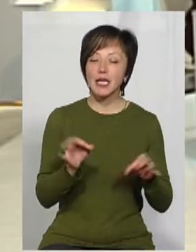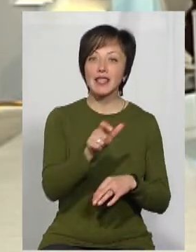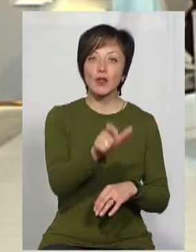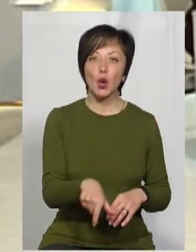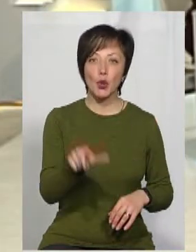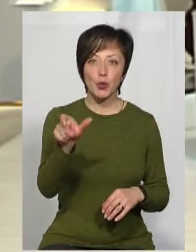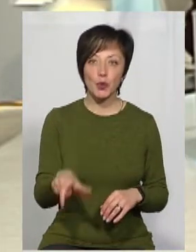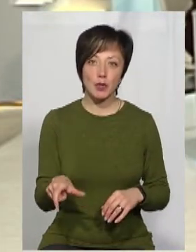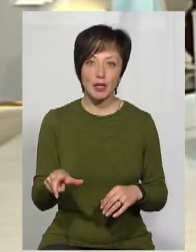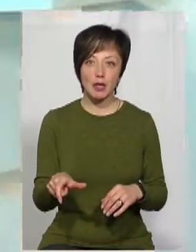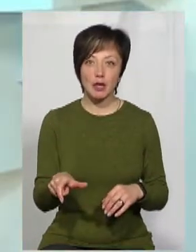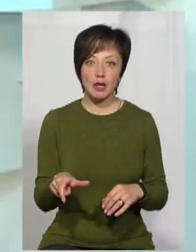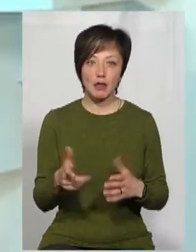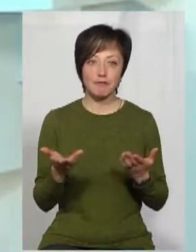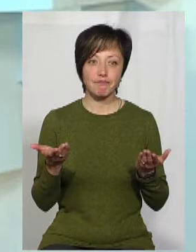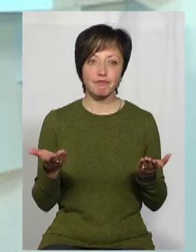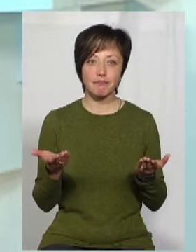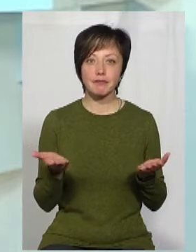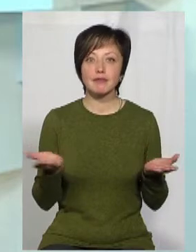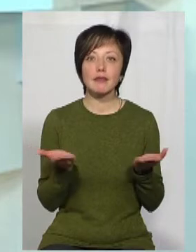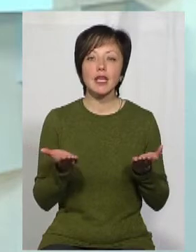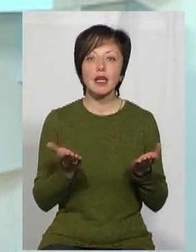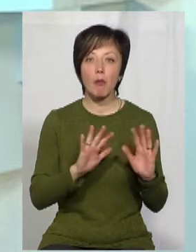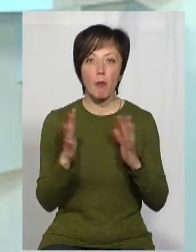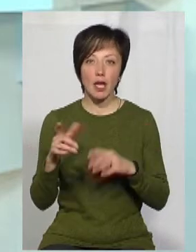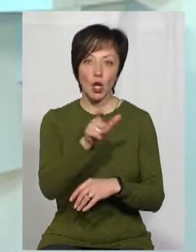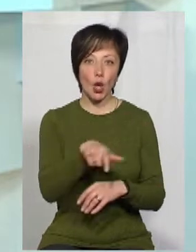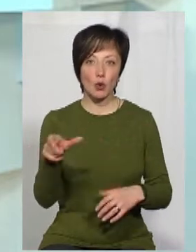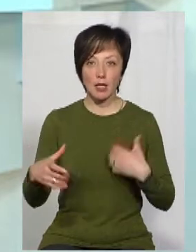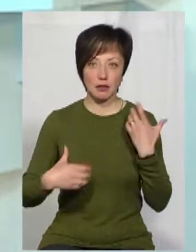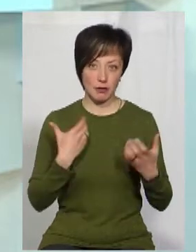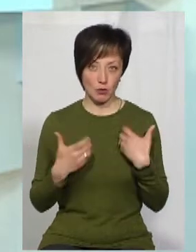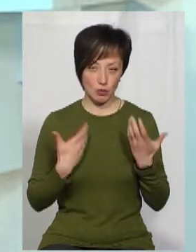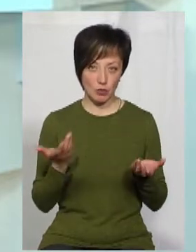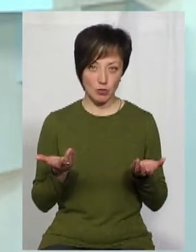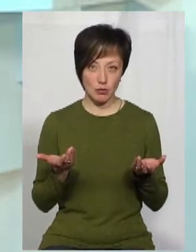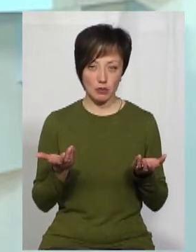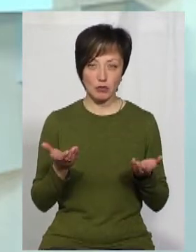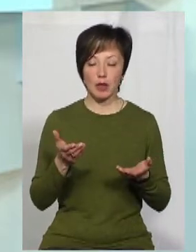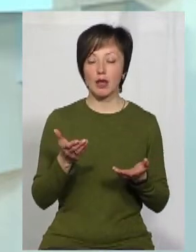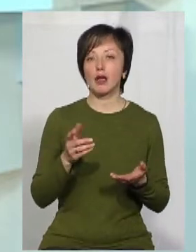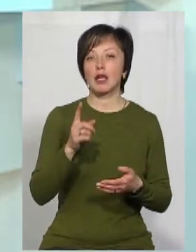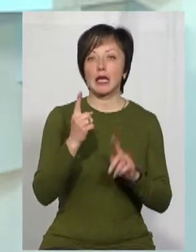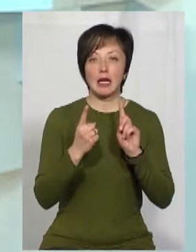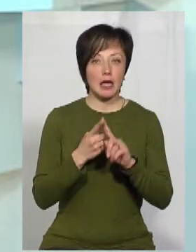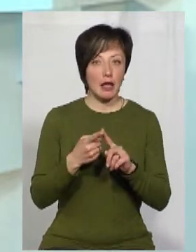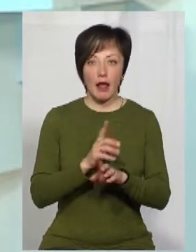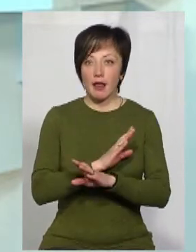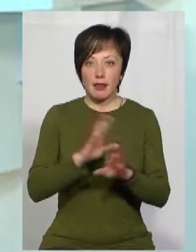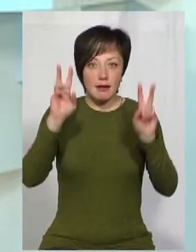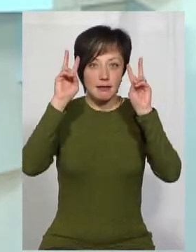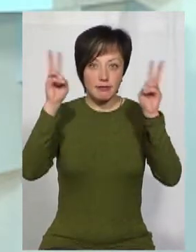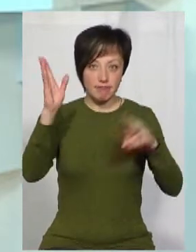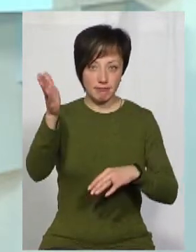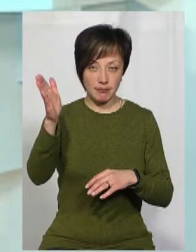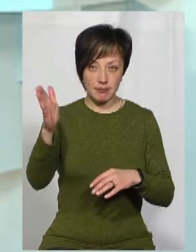люди, що, власне, які моменти ще людей, скажімо так, викликають дуже велику стурбованість? Це